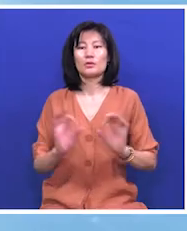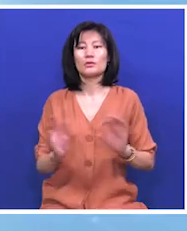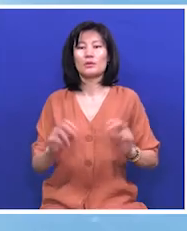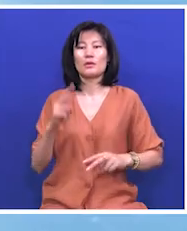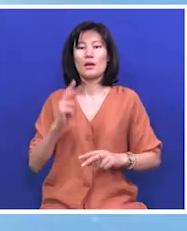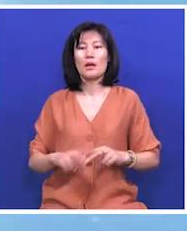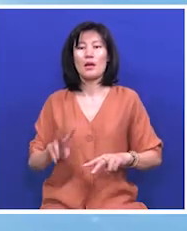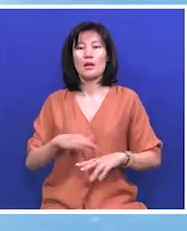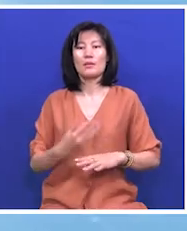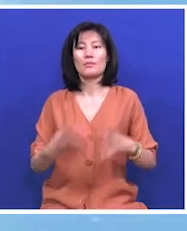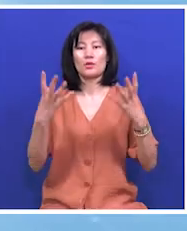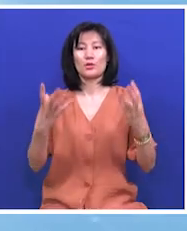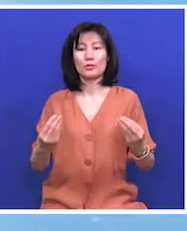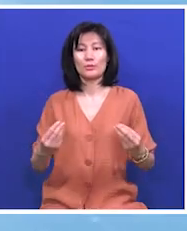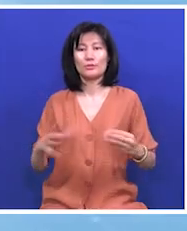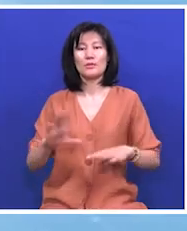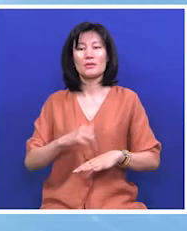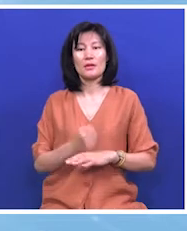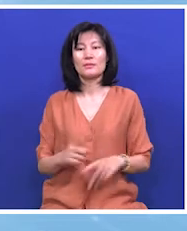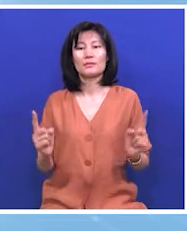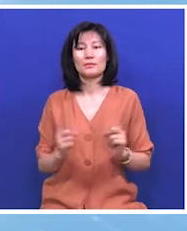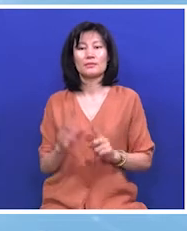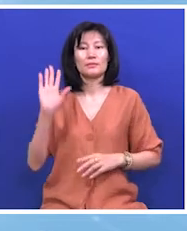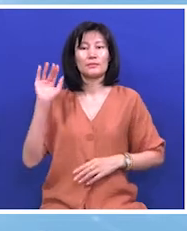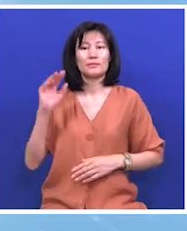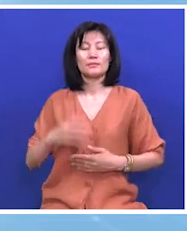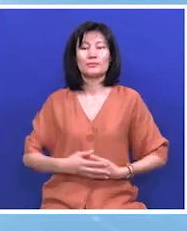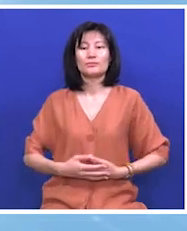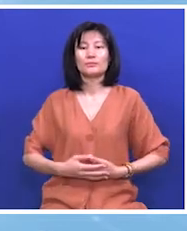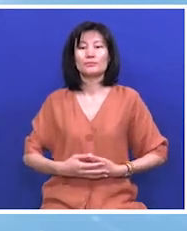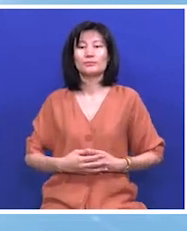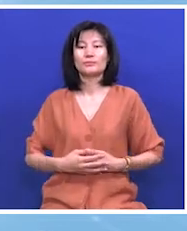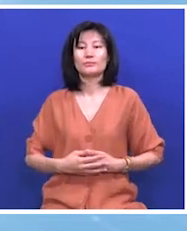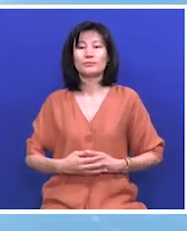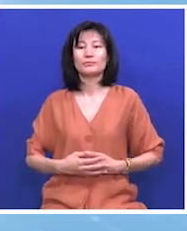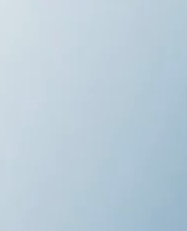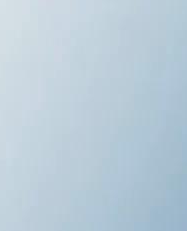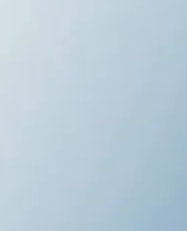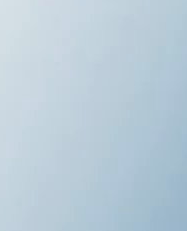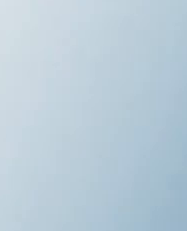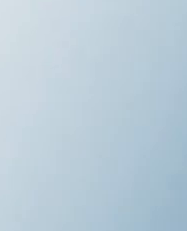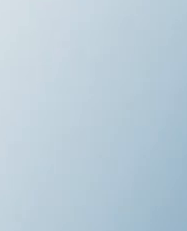Бүгінгі айтарымыз осы, әр күніміз жағымды жаңалықтарға толы болсын. Ел аман, жұртымыз сөзі сейік.